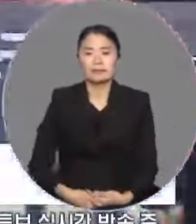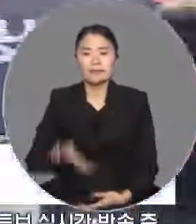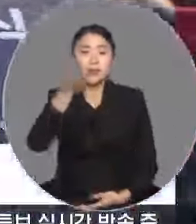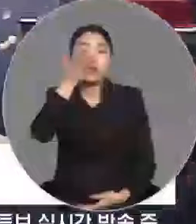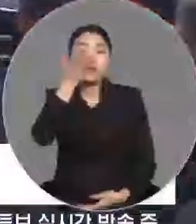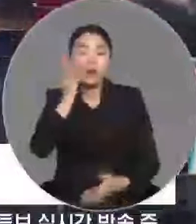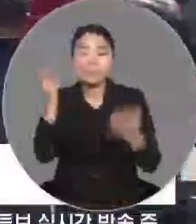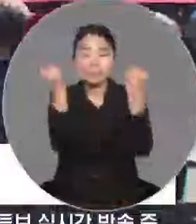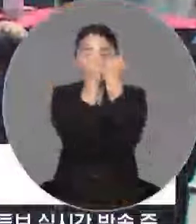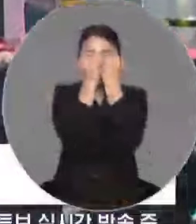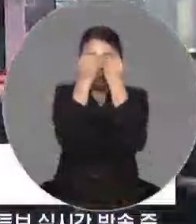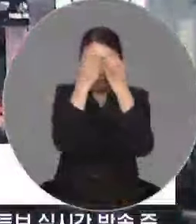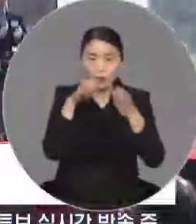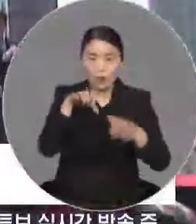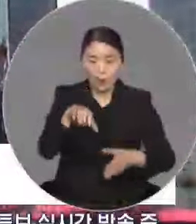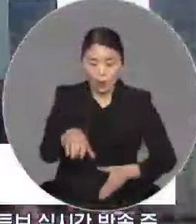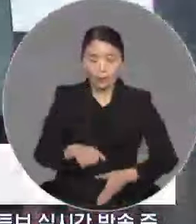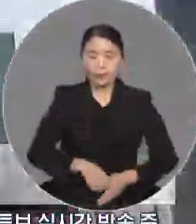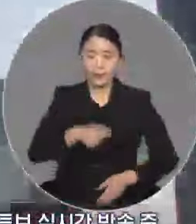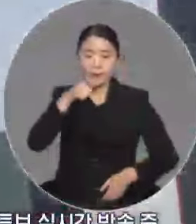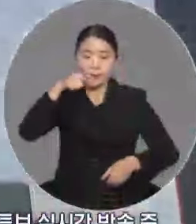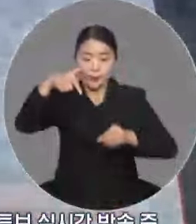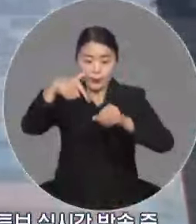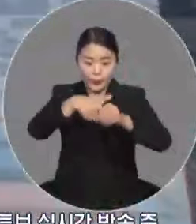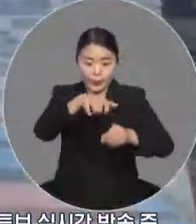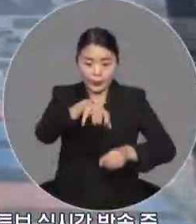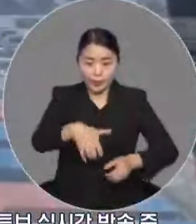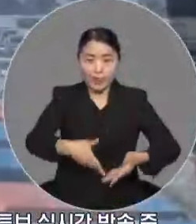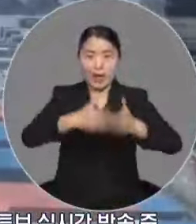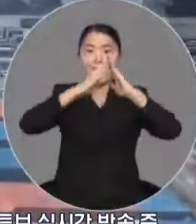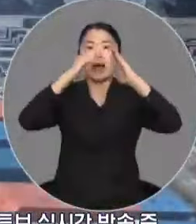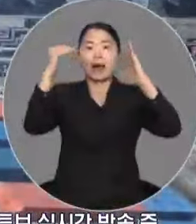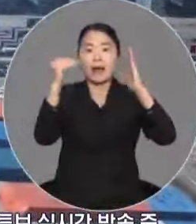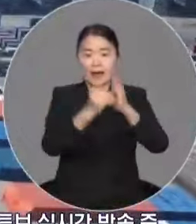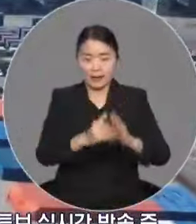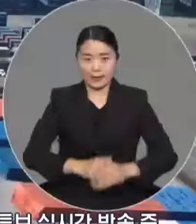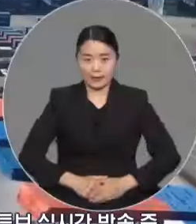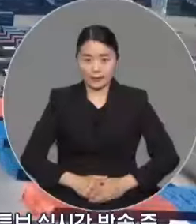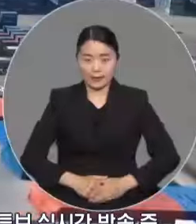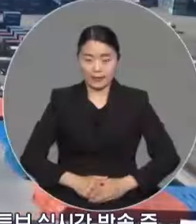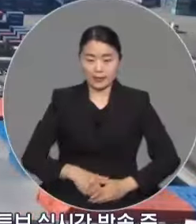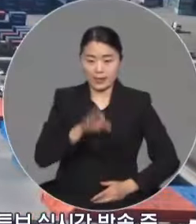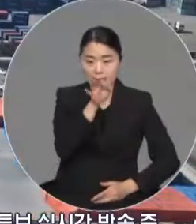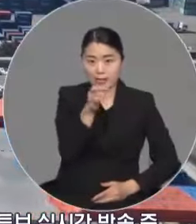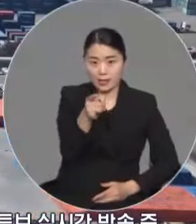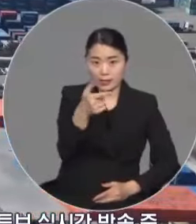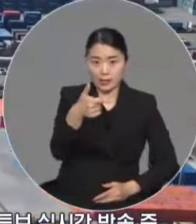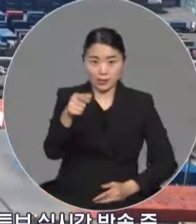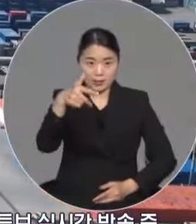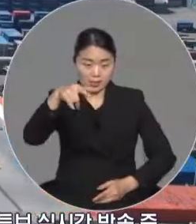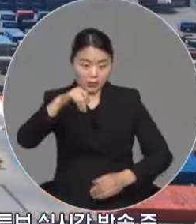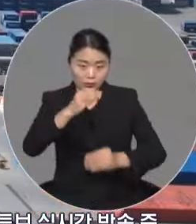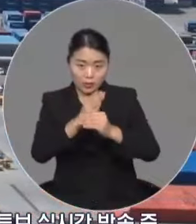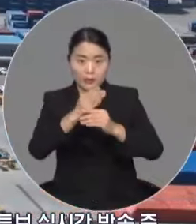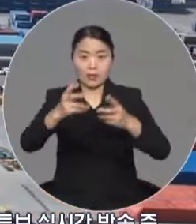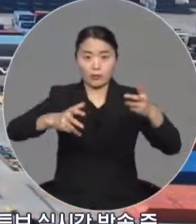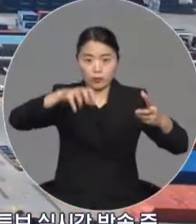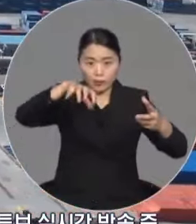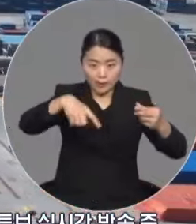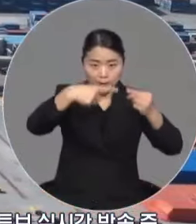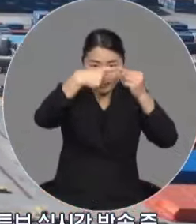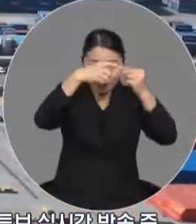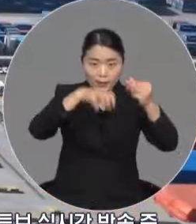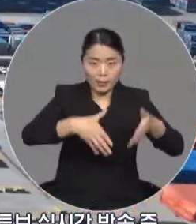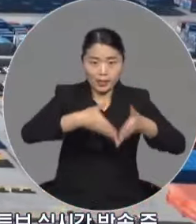울산 북신항 액체 부두가 준공됐습니다. 북항 에너지 허브 1단계 사업으로 진행된 이 부두는 5만 톤급 액체 화학 부두